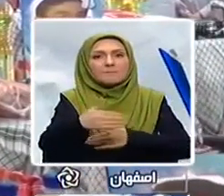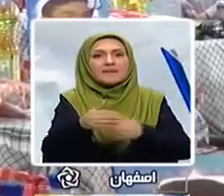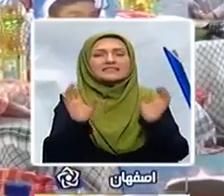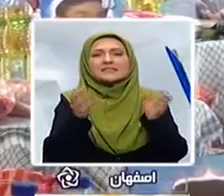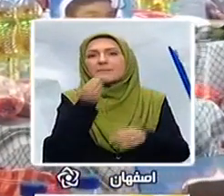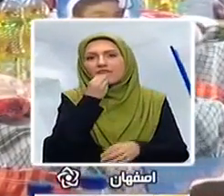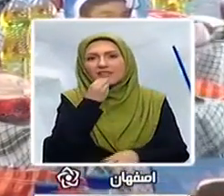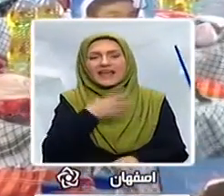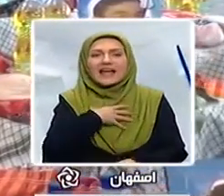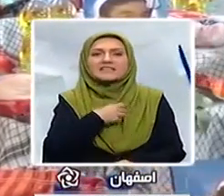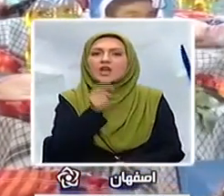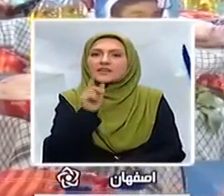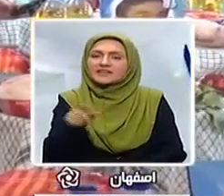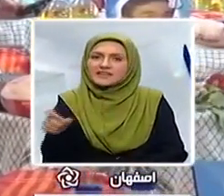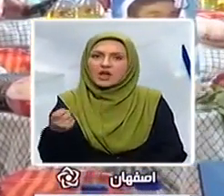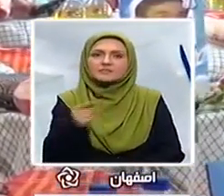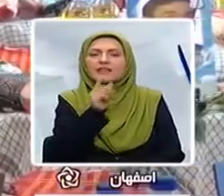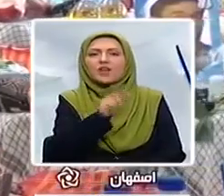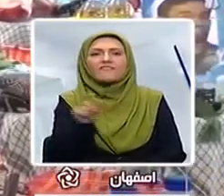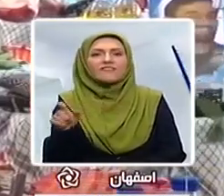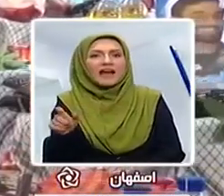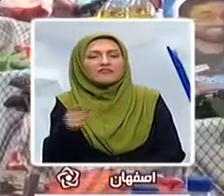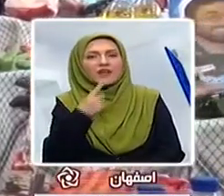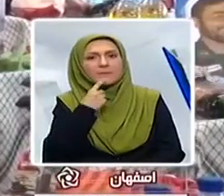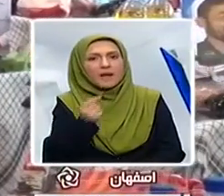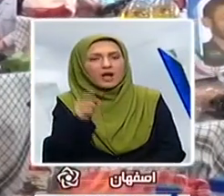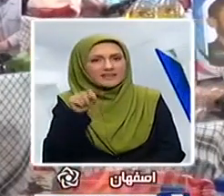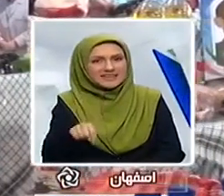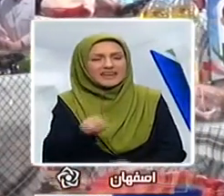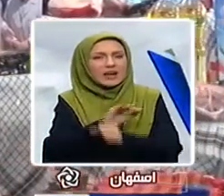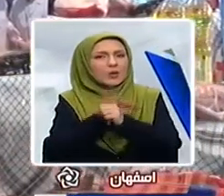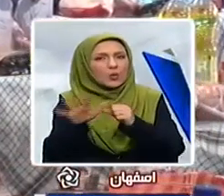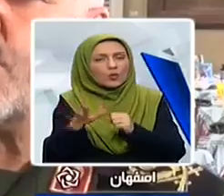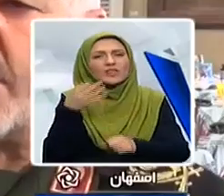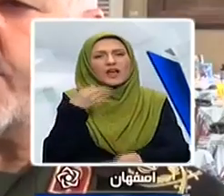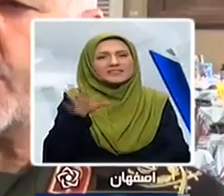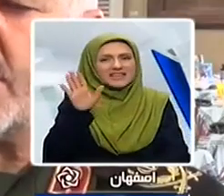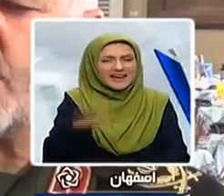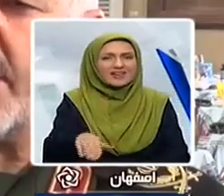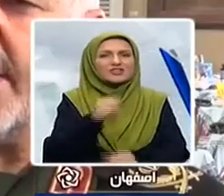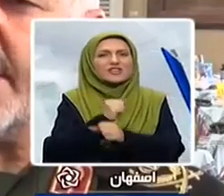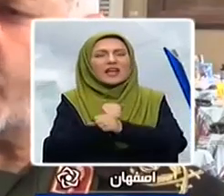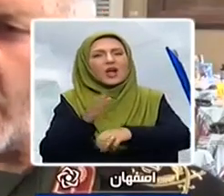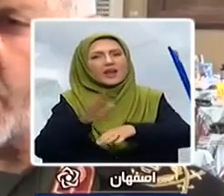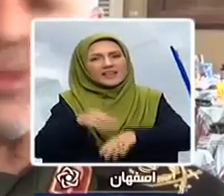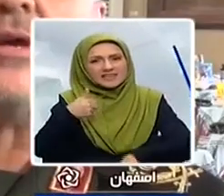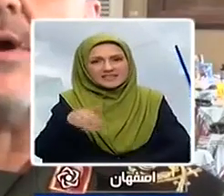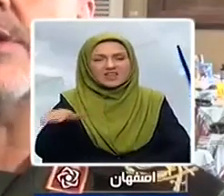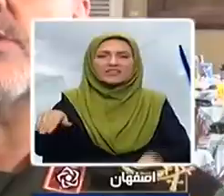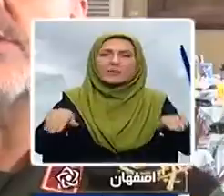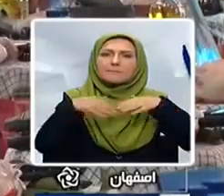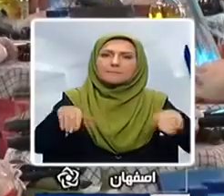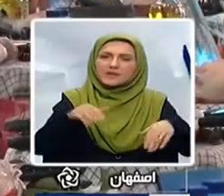بین نیازمندان و افرادی که به واسطه بیماری کرونا دچار مشکل شدن انشالله